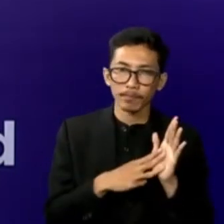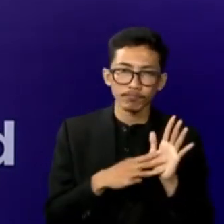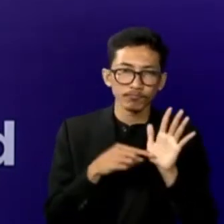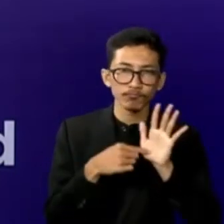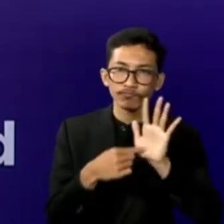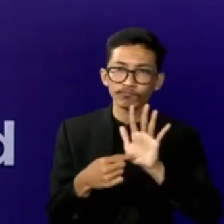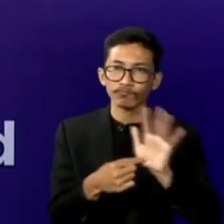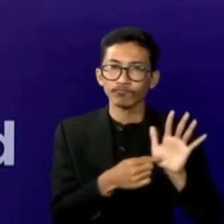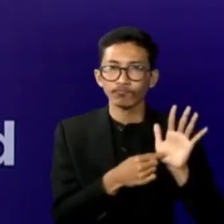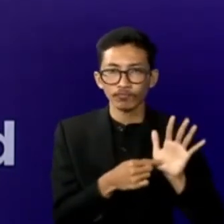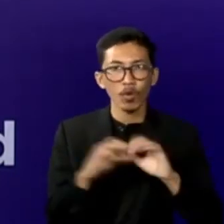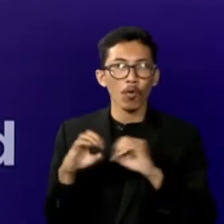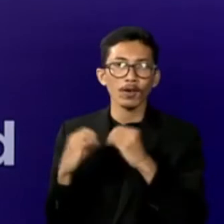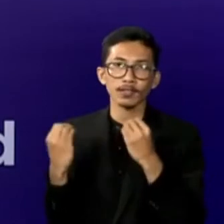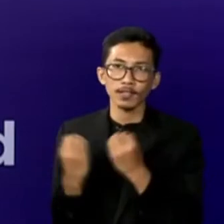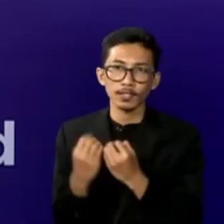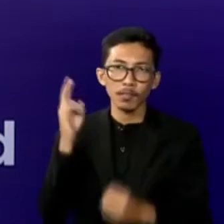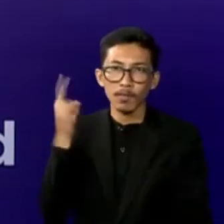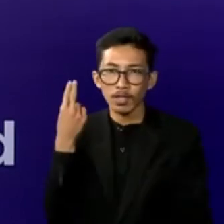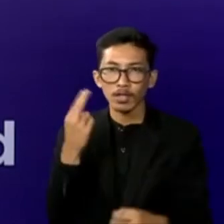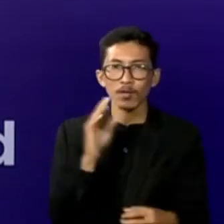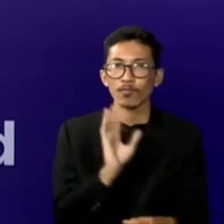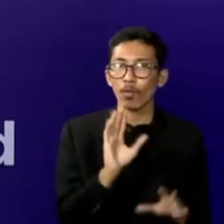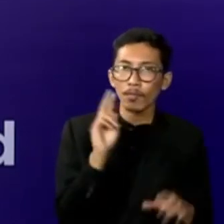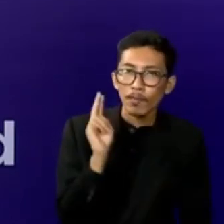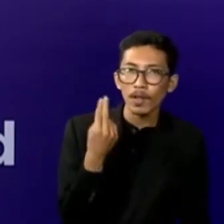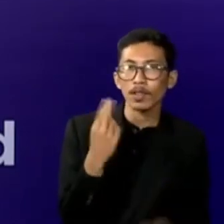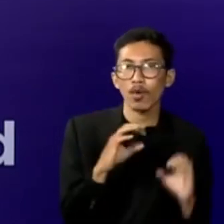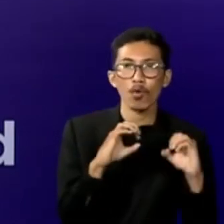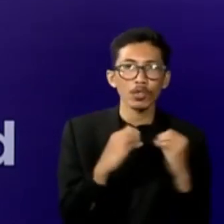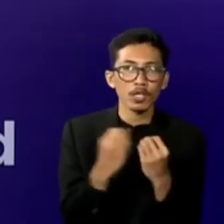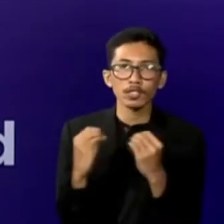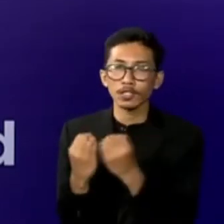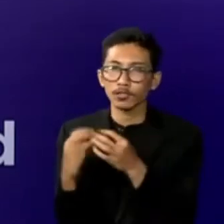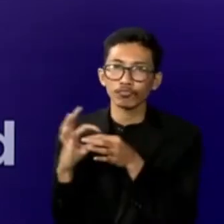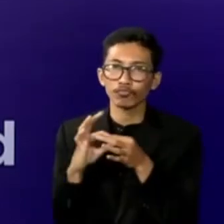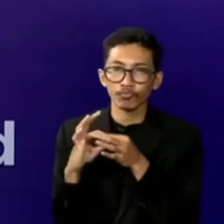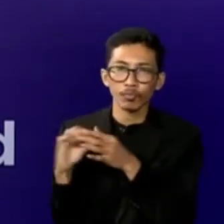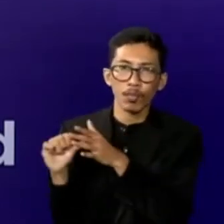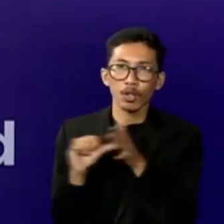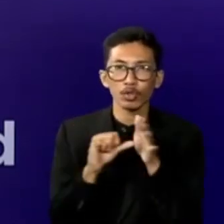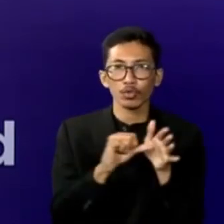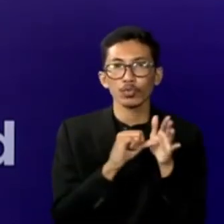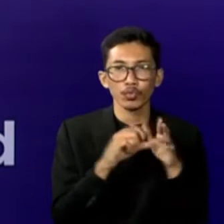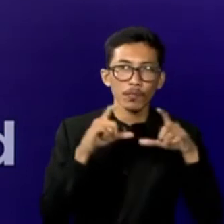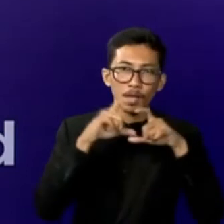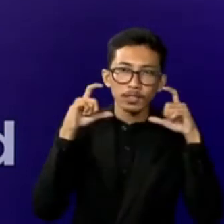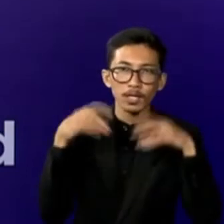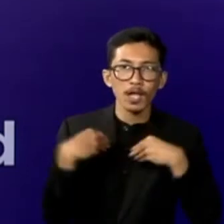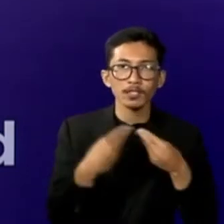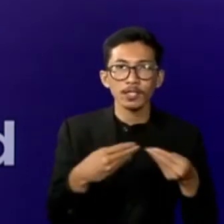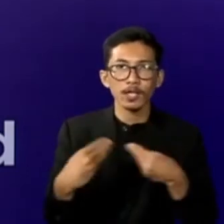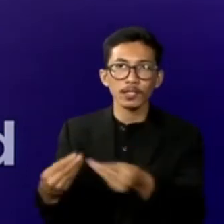organisasi pemerintah ataupun non-pemerintah yang berfasilitas apartemen ikut membantu bagaimana memberikan masker